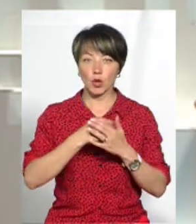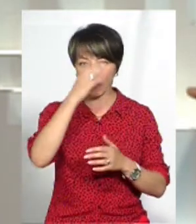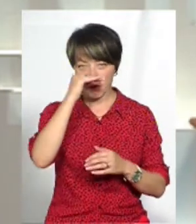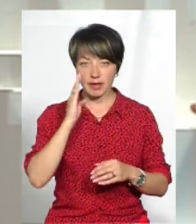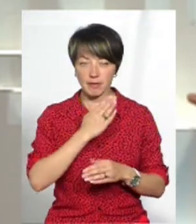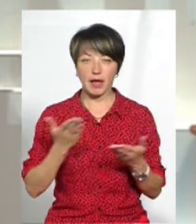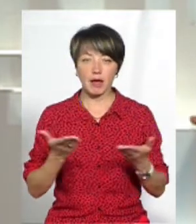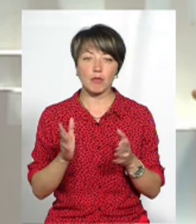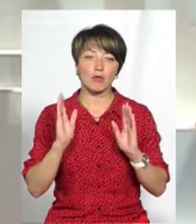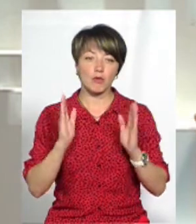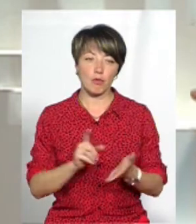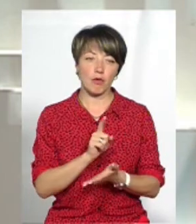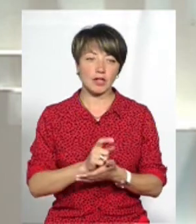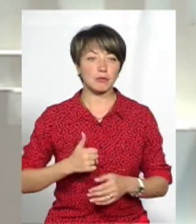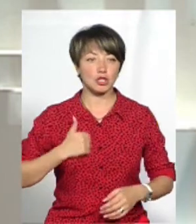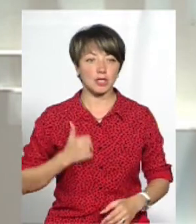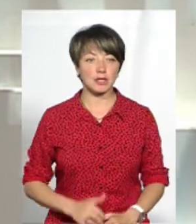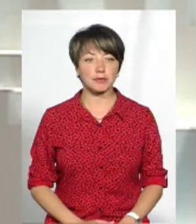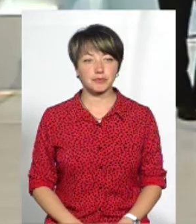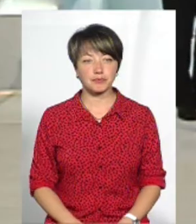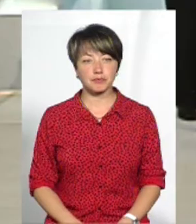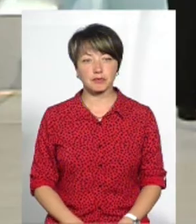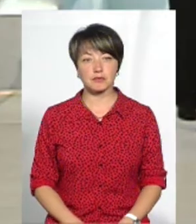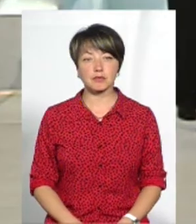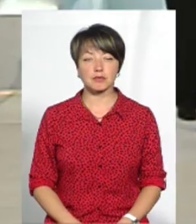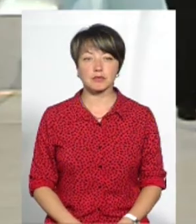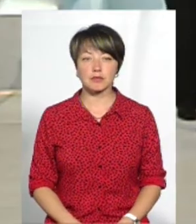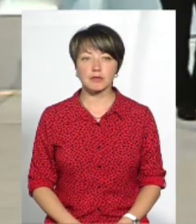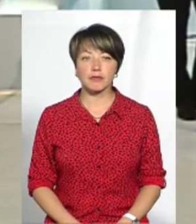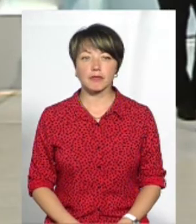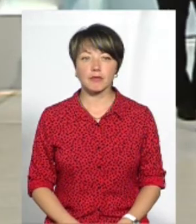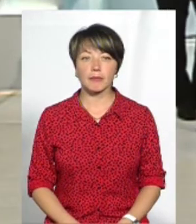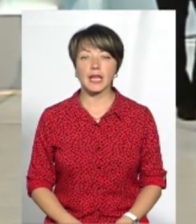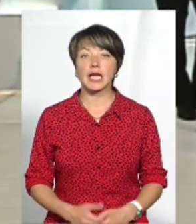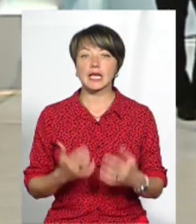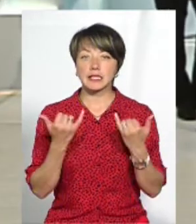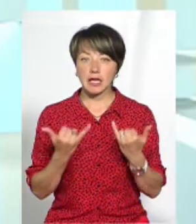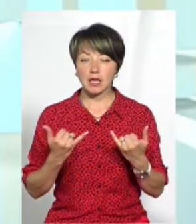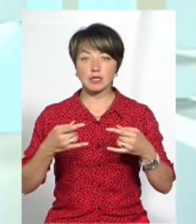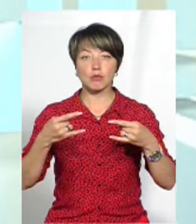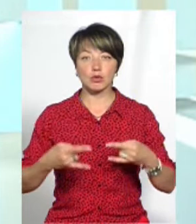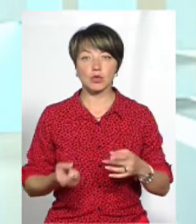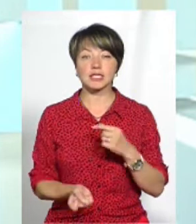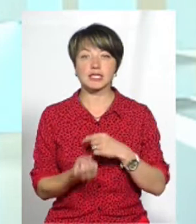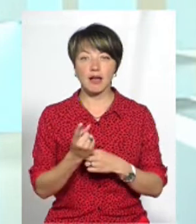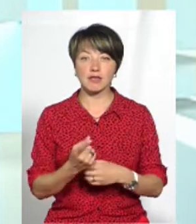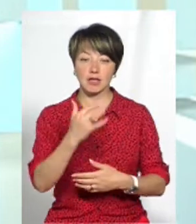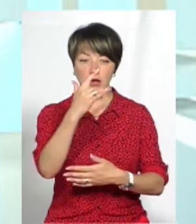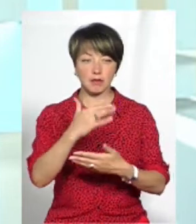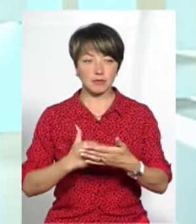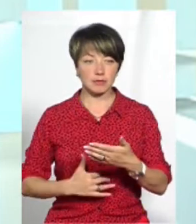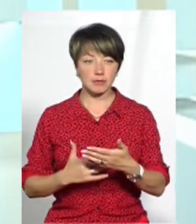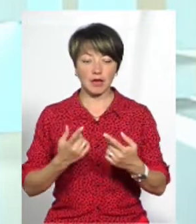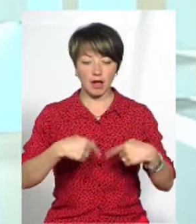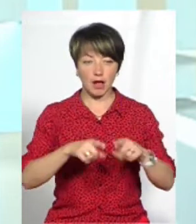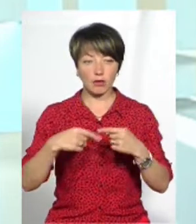батьків, якими вони повинні гордитися. Дякую за відповідь. І зараз на моніторі з'являться виклики